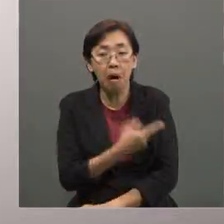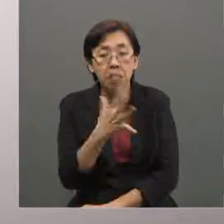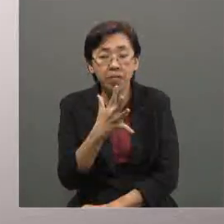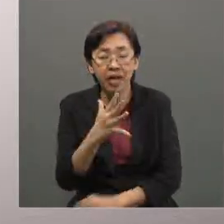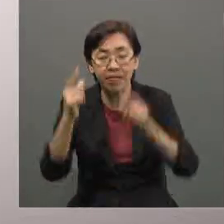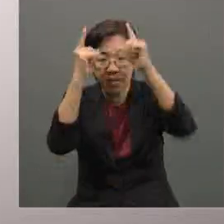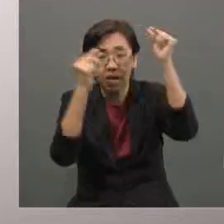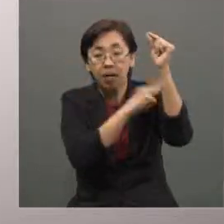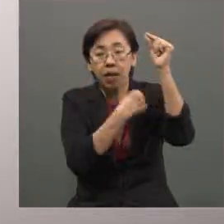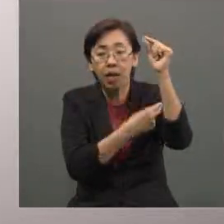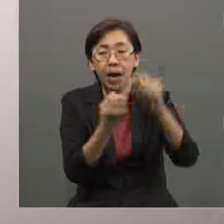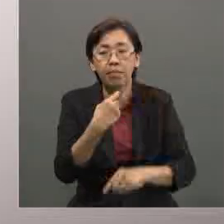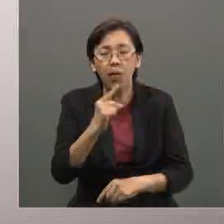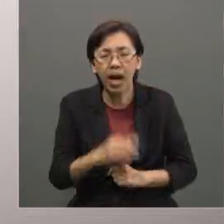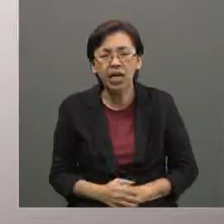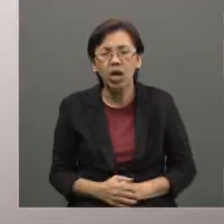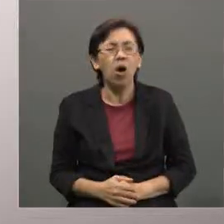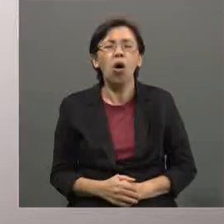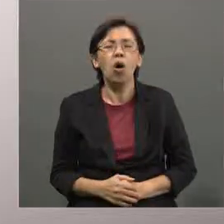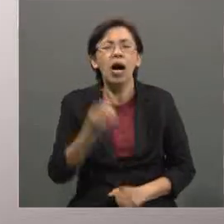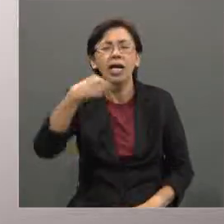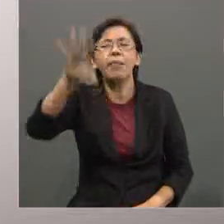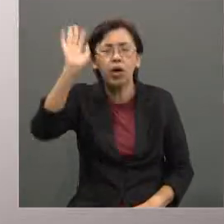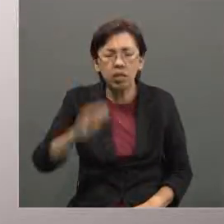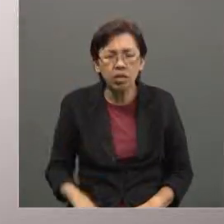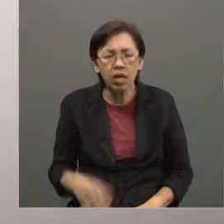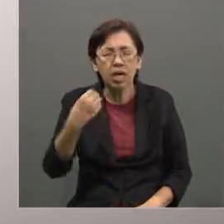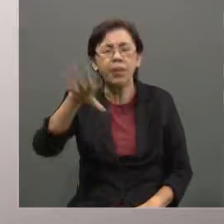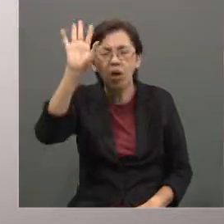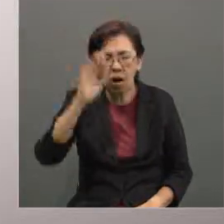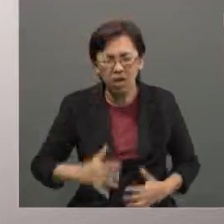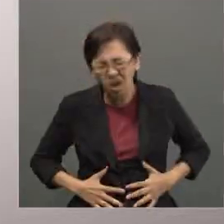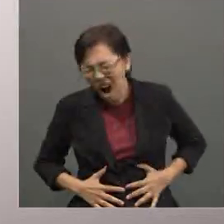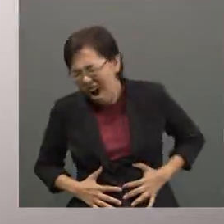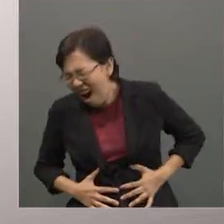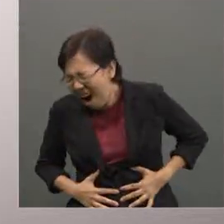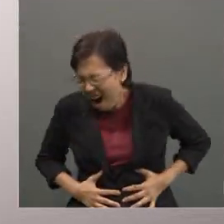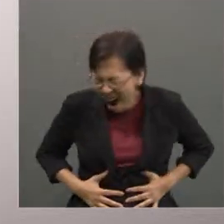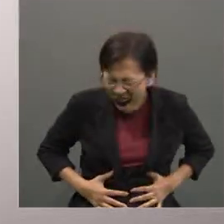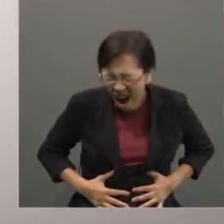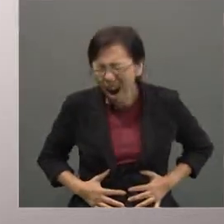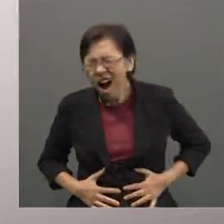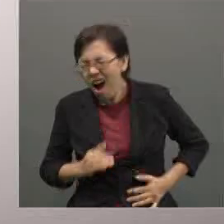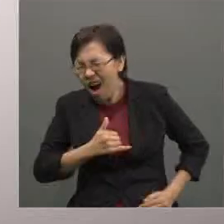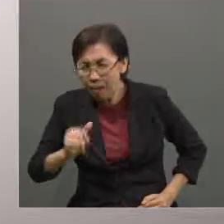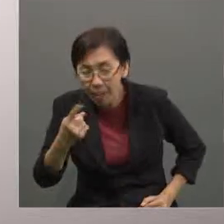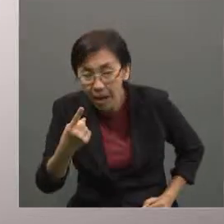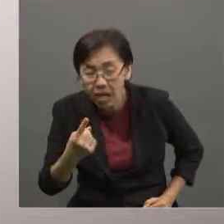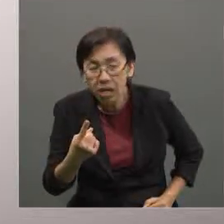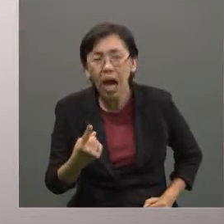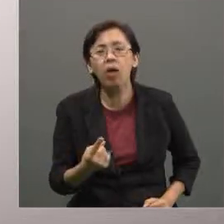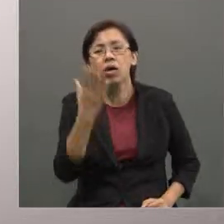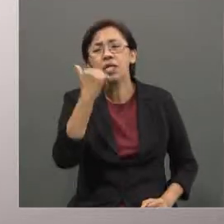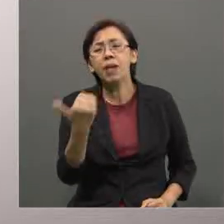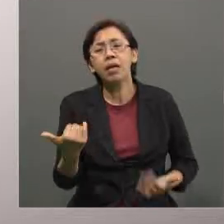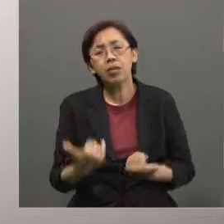พยาบาลบอกเขาว่าโอ๊ยปกติกลับบ้านไปก่อนแล้วพอเขาปวดท้องรุนแรงกลับมาอีกทีนึงเนี่ยกลับโดนถามว่าทำไมเพิ่งมาเอา